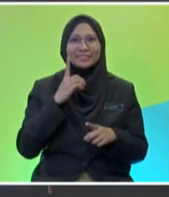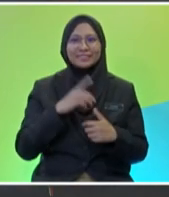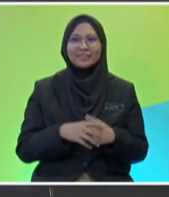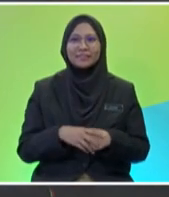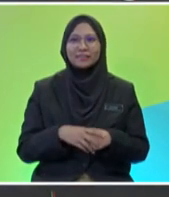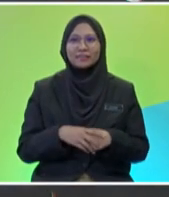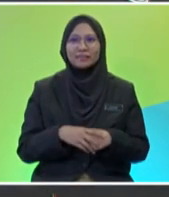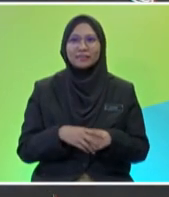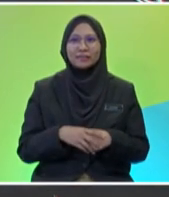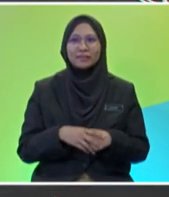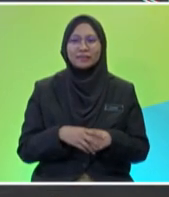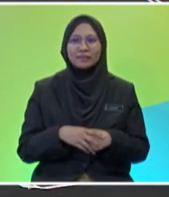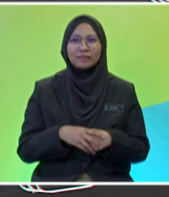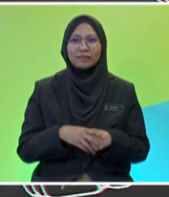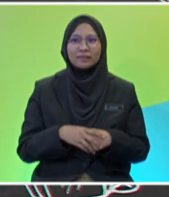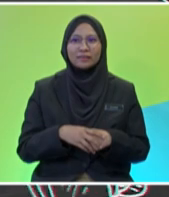Indonesia